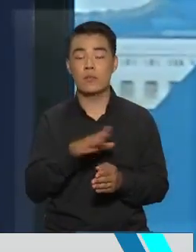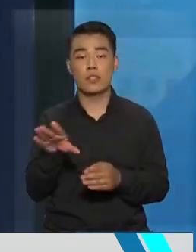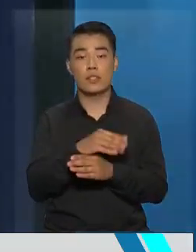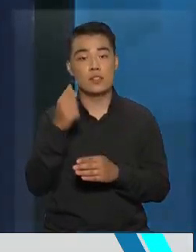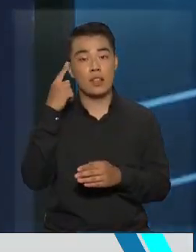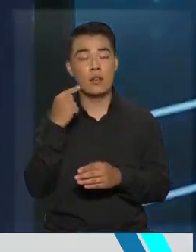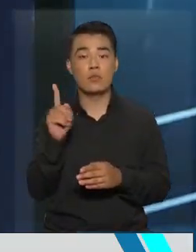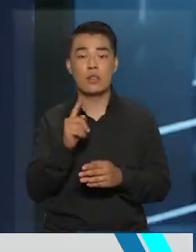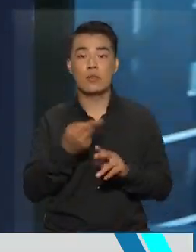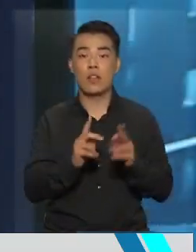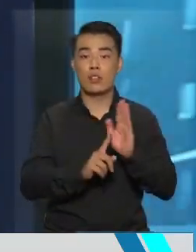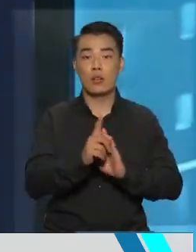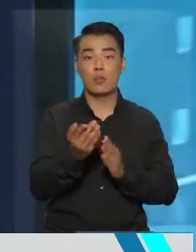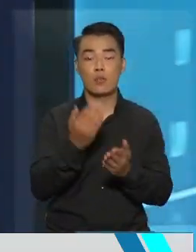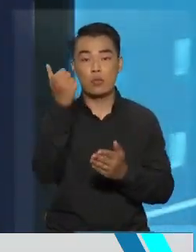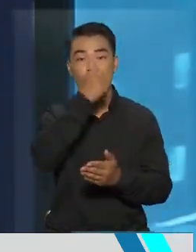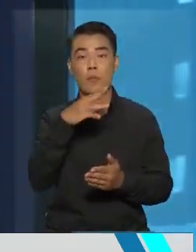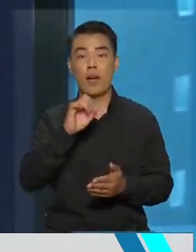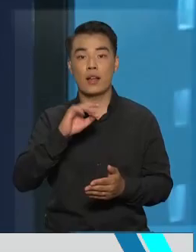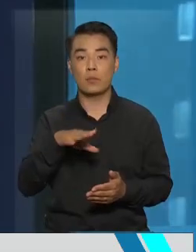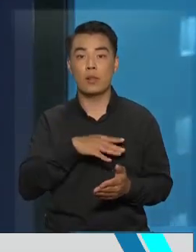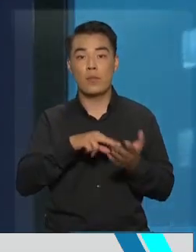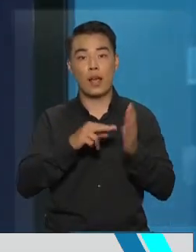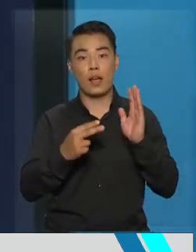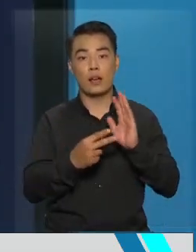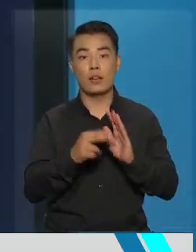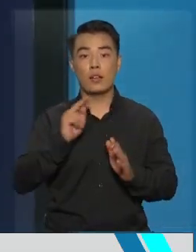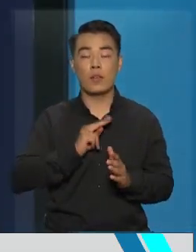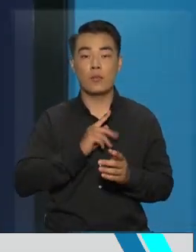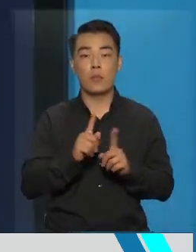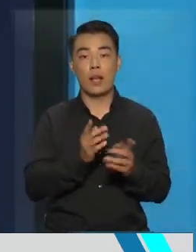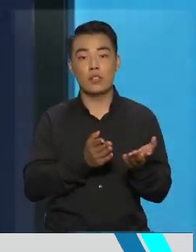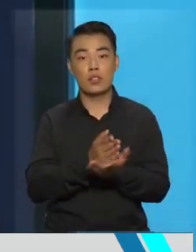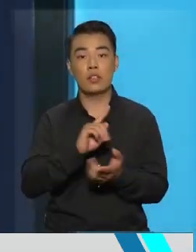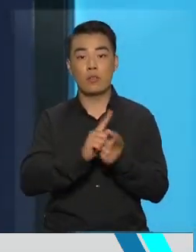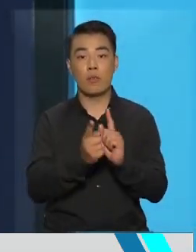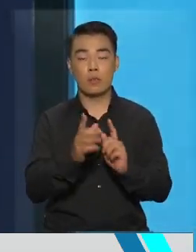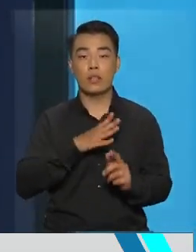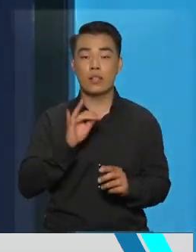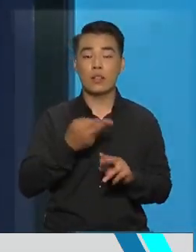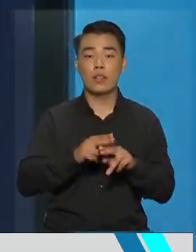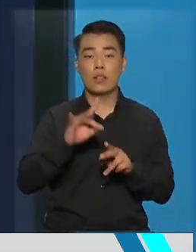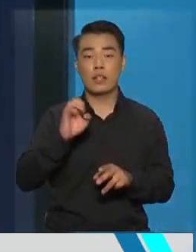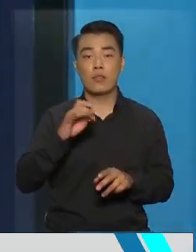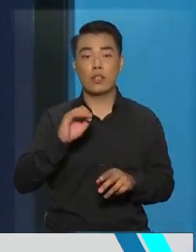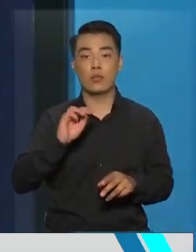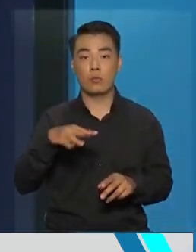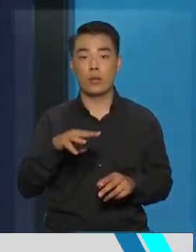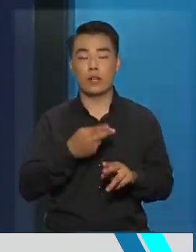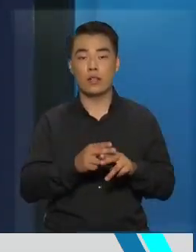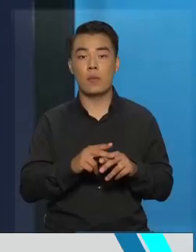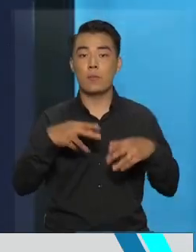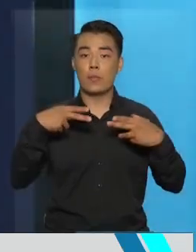начале прошлого года, в марте, были программы политических реформ, и вот как раз референдум, это по сути стало